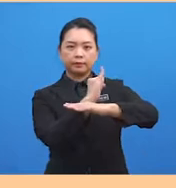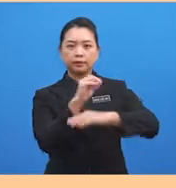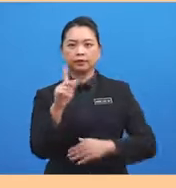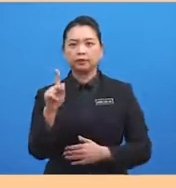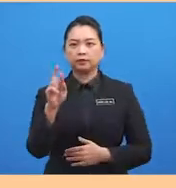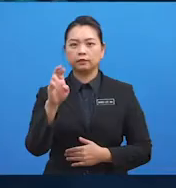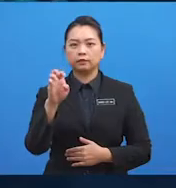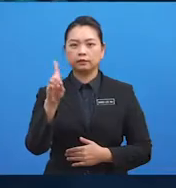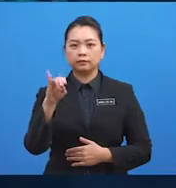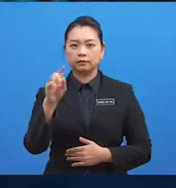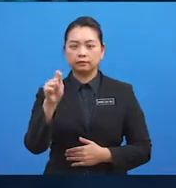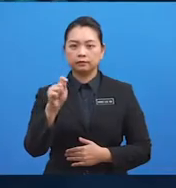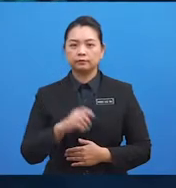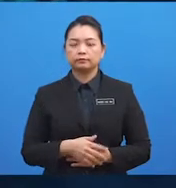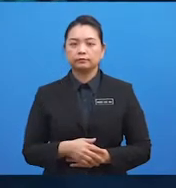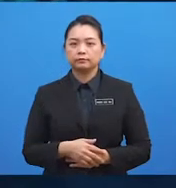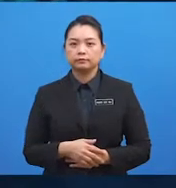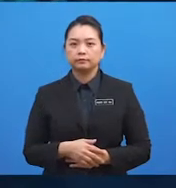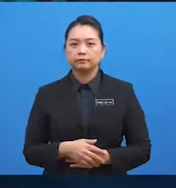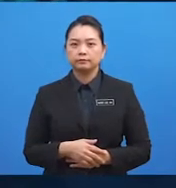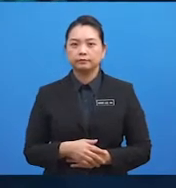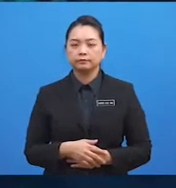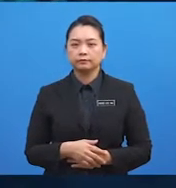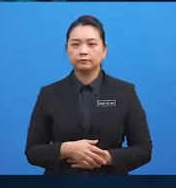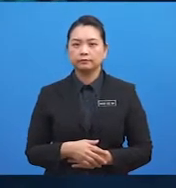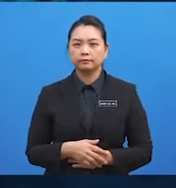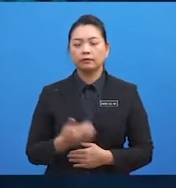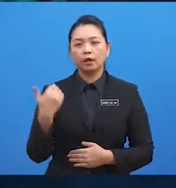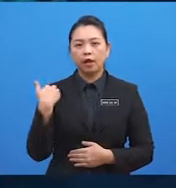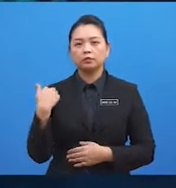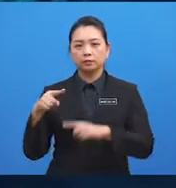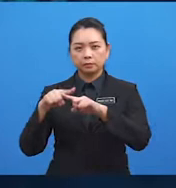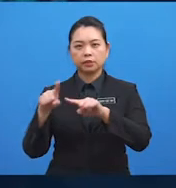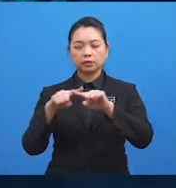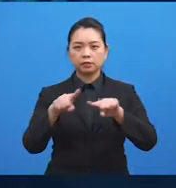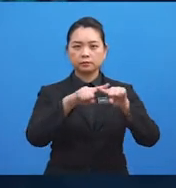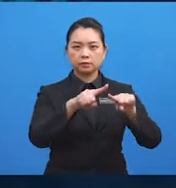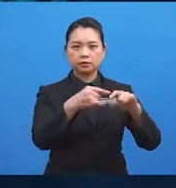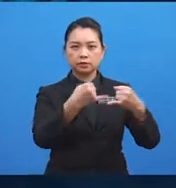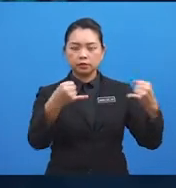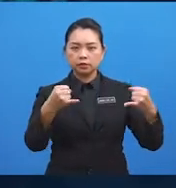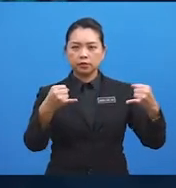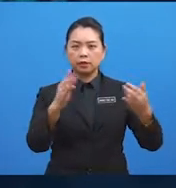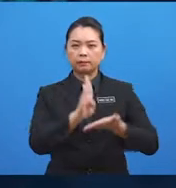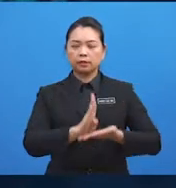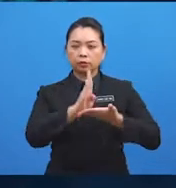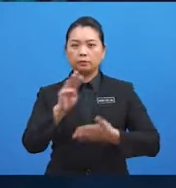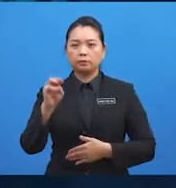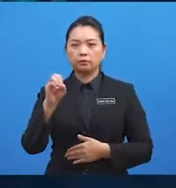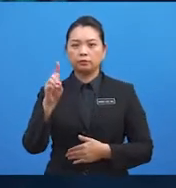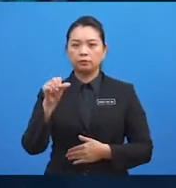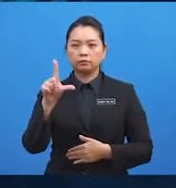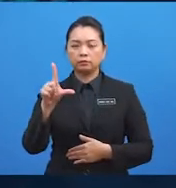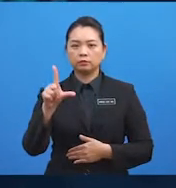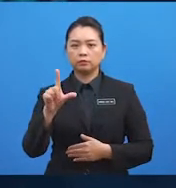kredit. Pada masa ini, terdapat pelbagai jenis bantuan modal yang